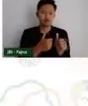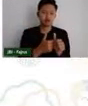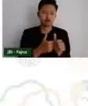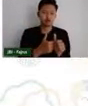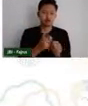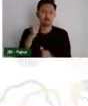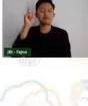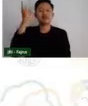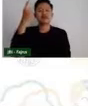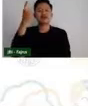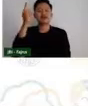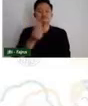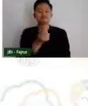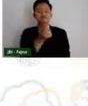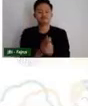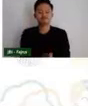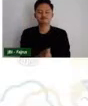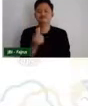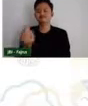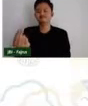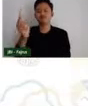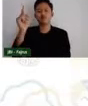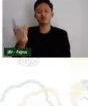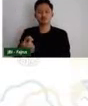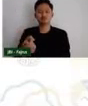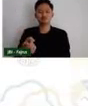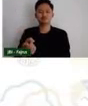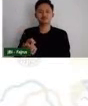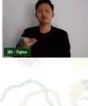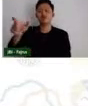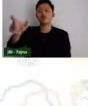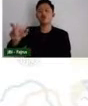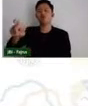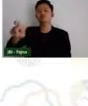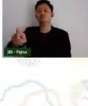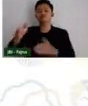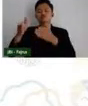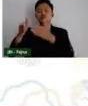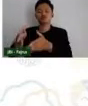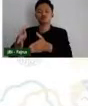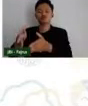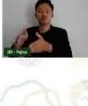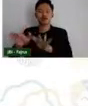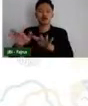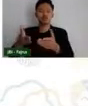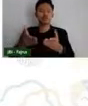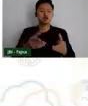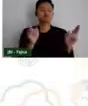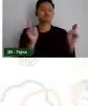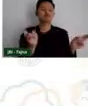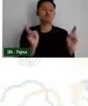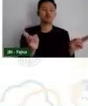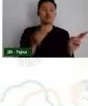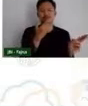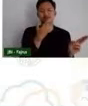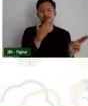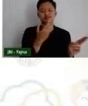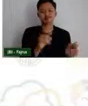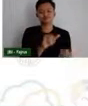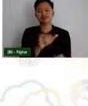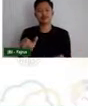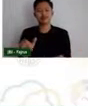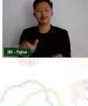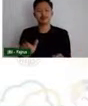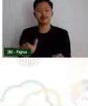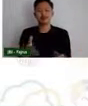wajib membiayainya. Jadi baik itu orang berkebutuhan khusus atau orang normal seperti biasanya. Ini sebagaimana tertuang